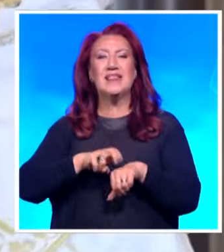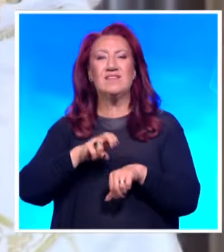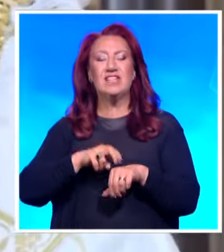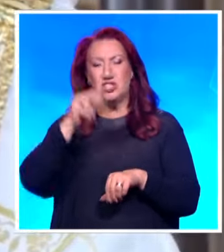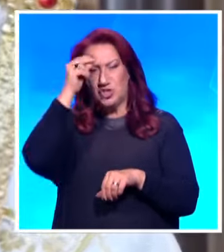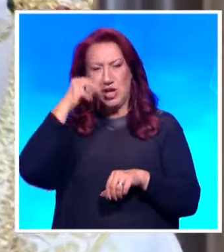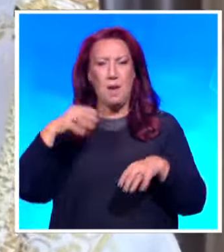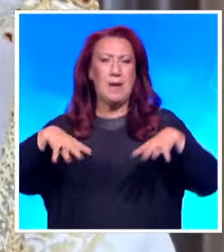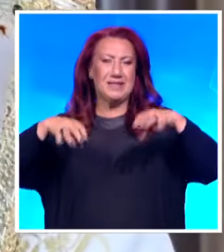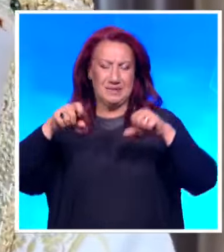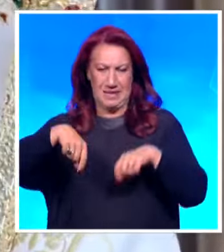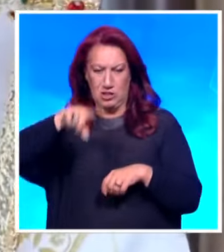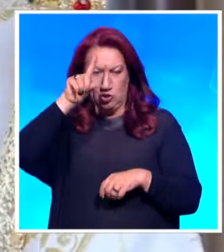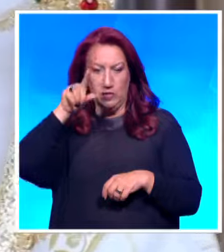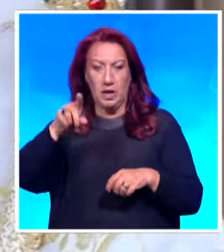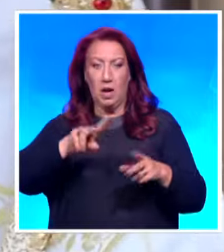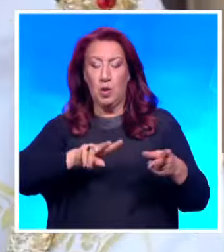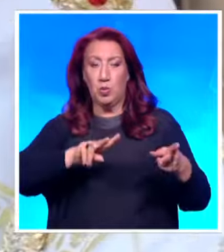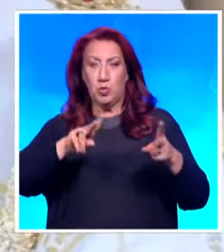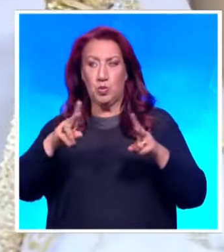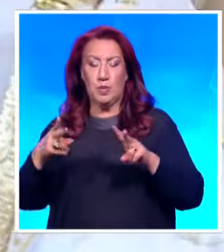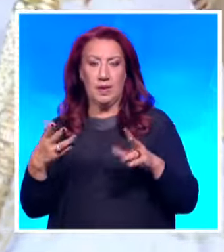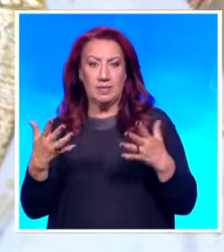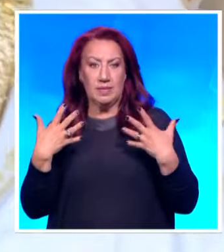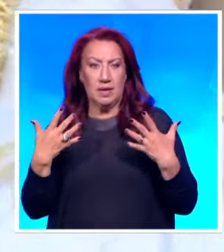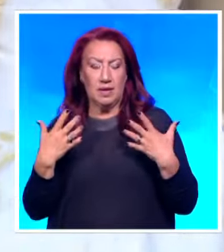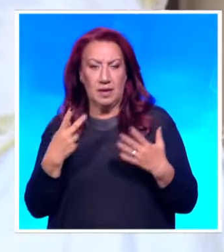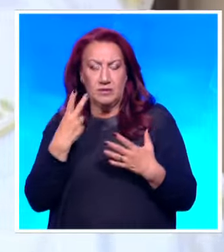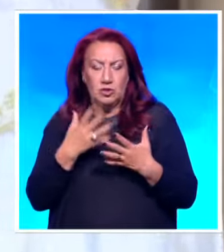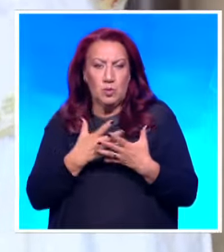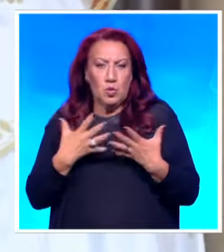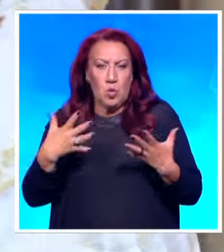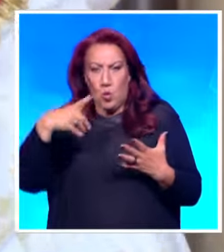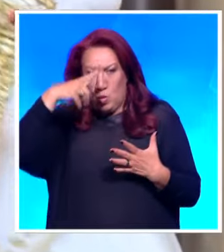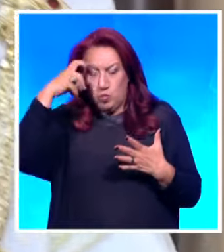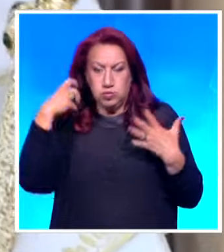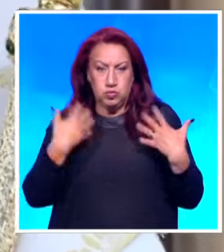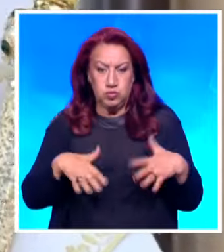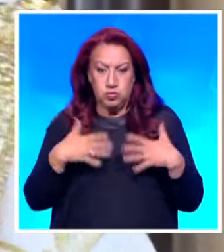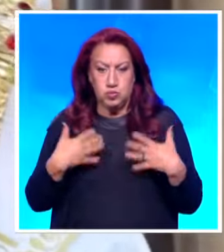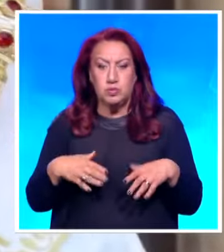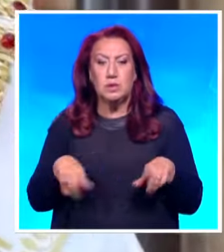Тези изменения в климата, когато виждаме необичайните горещини,